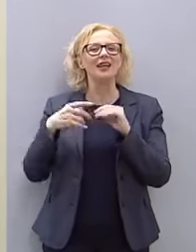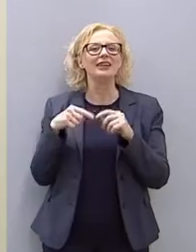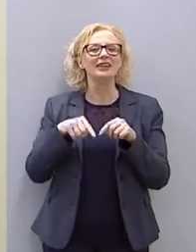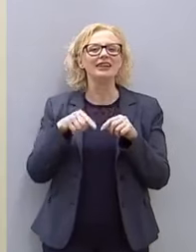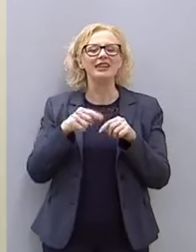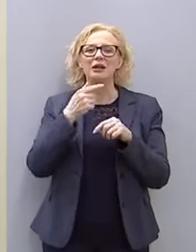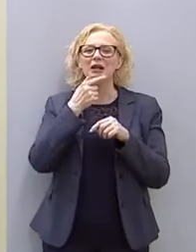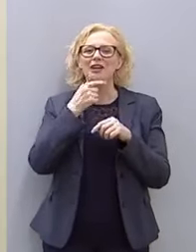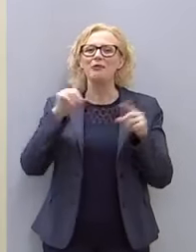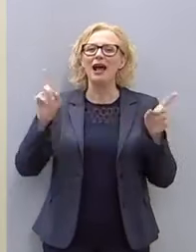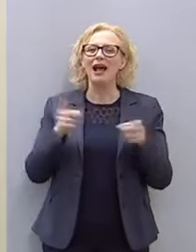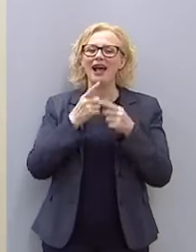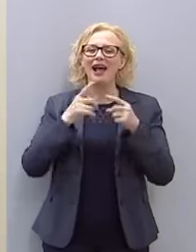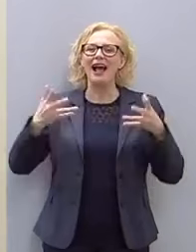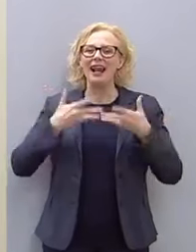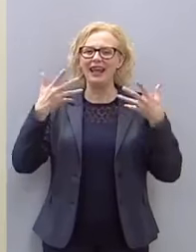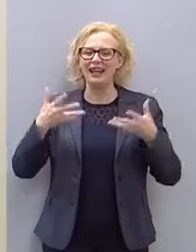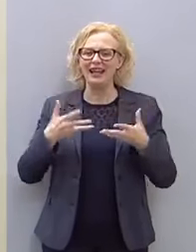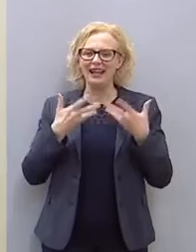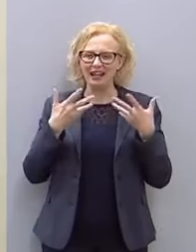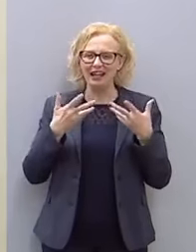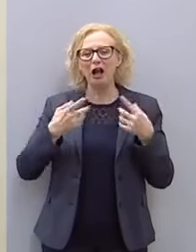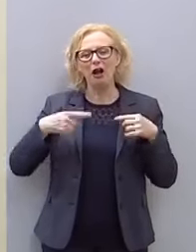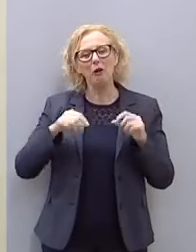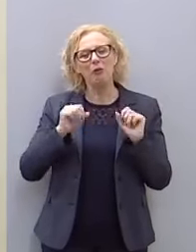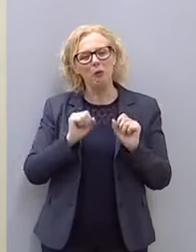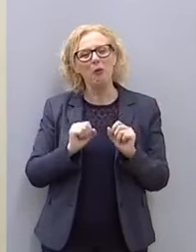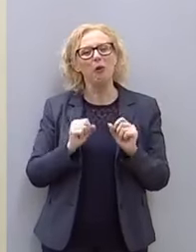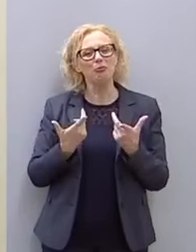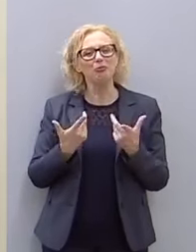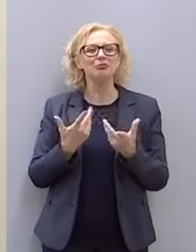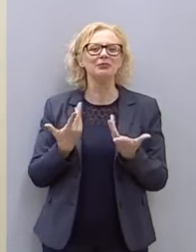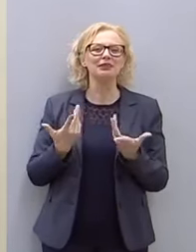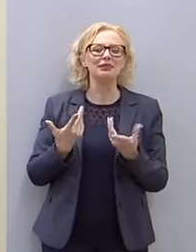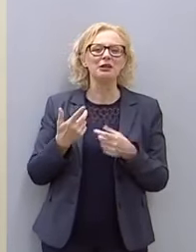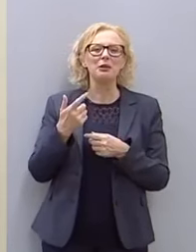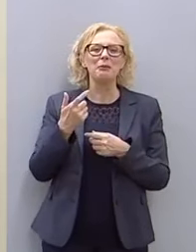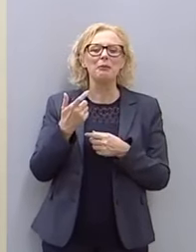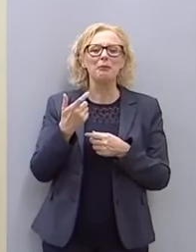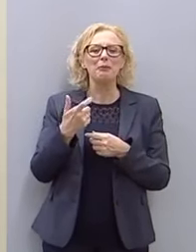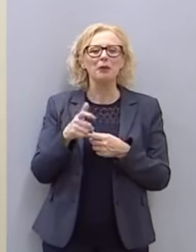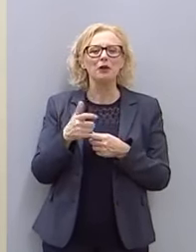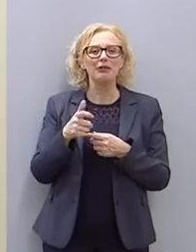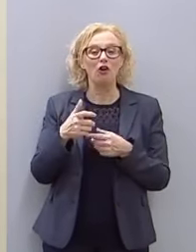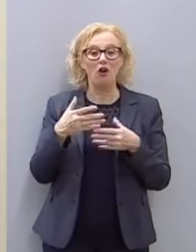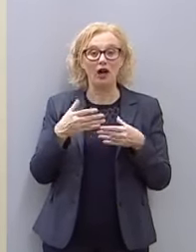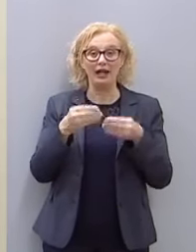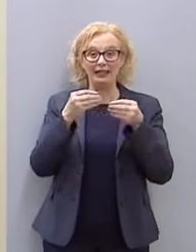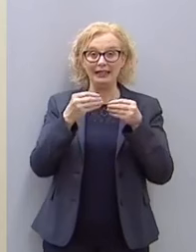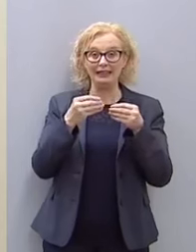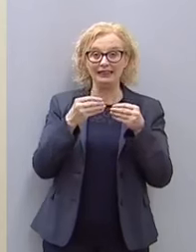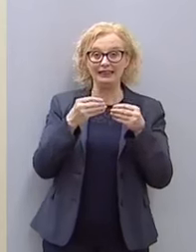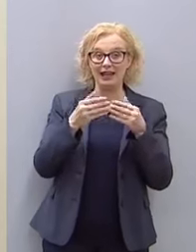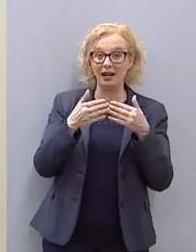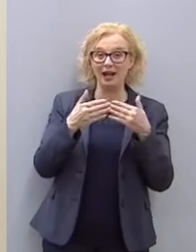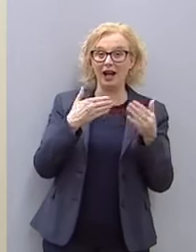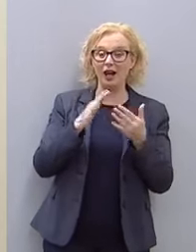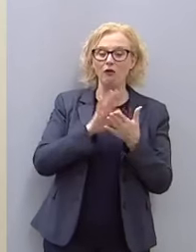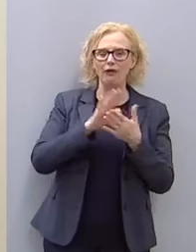allegra ma in fondo forse possiamo permettercelo oggi naturalmente non per la prima parte della conferenza ma per le prospettive